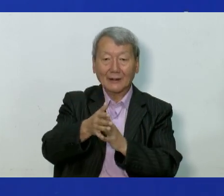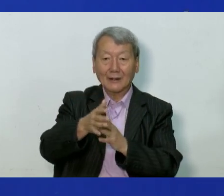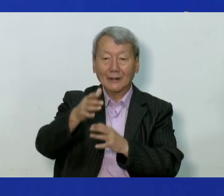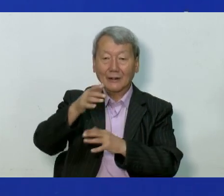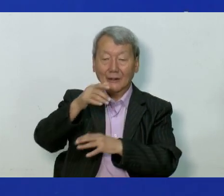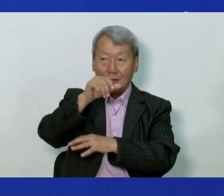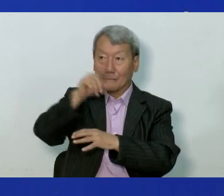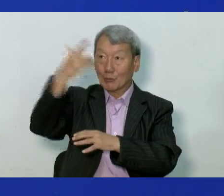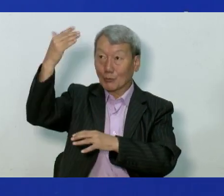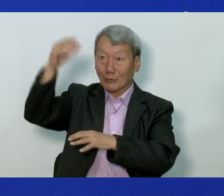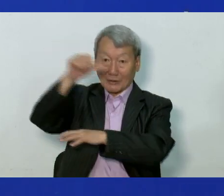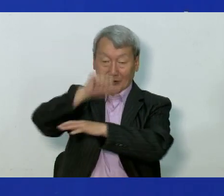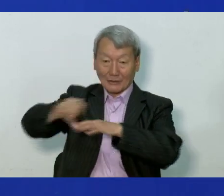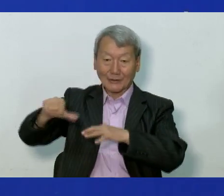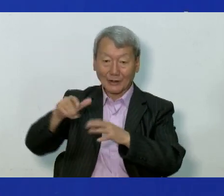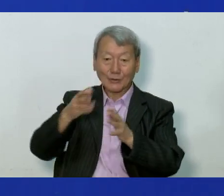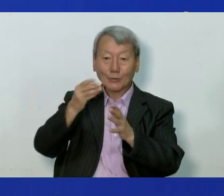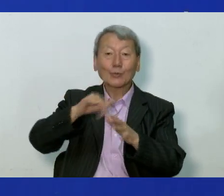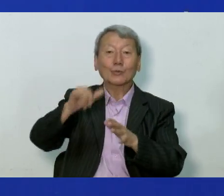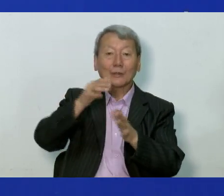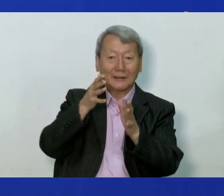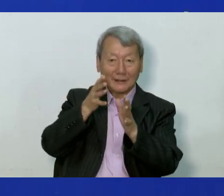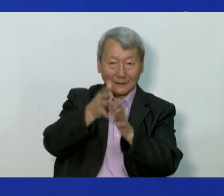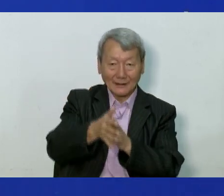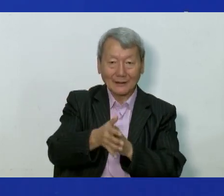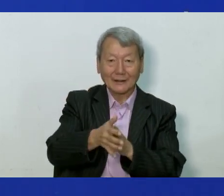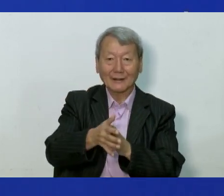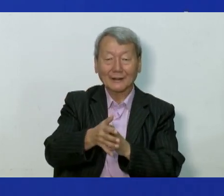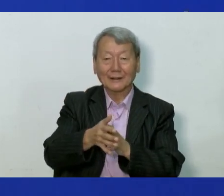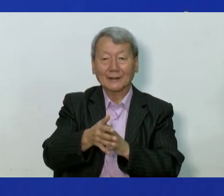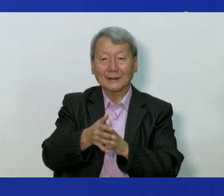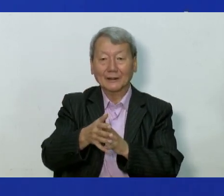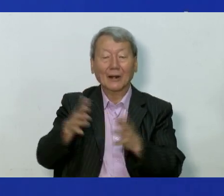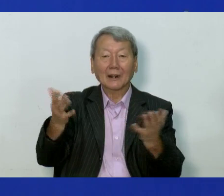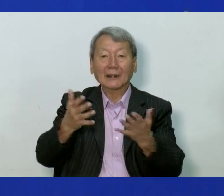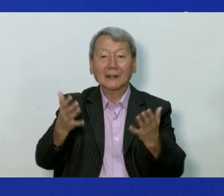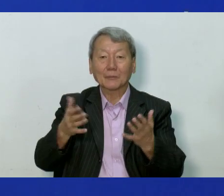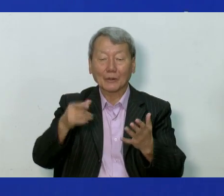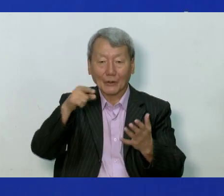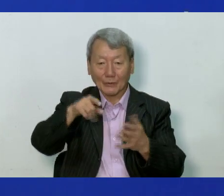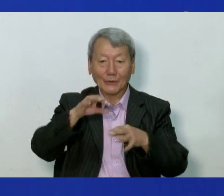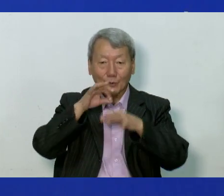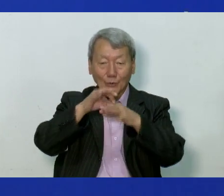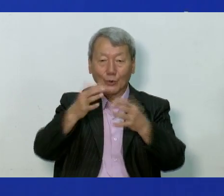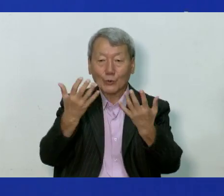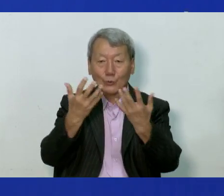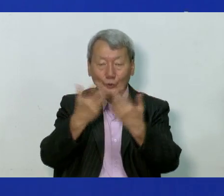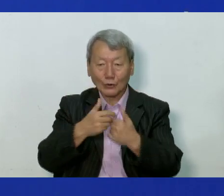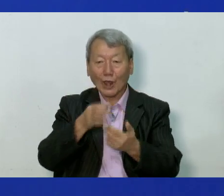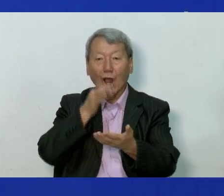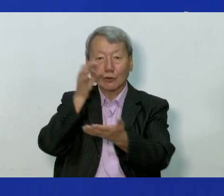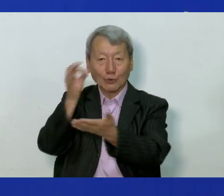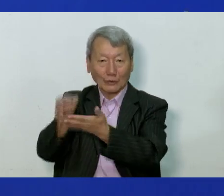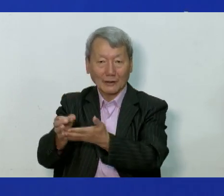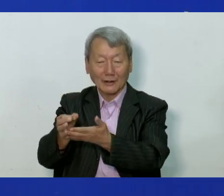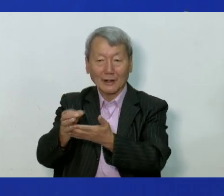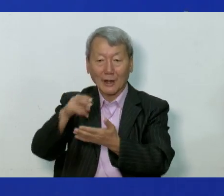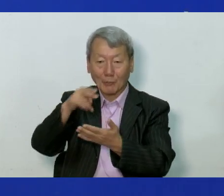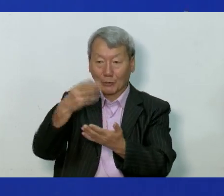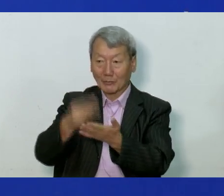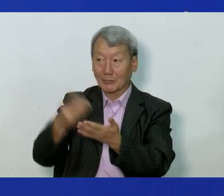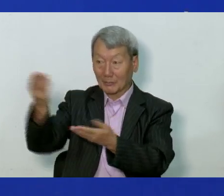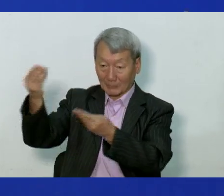внешней помощи и каким образом ведется учет и отчетность по